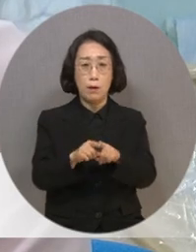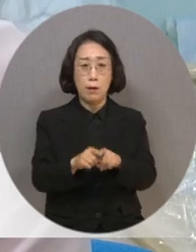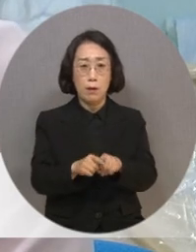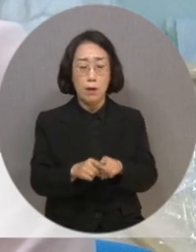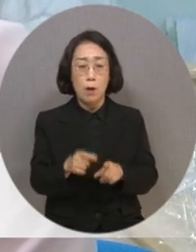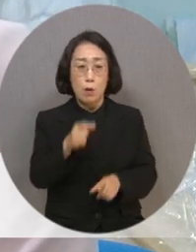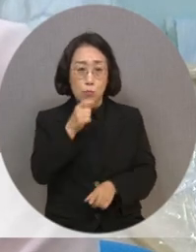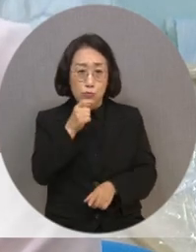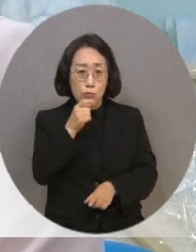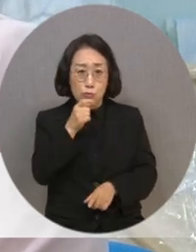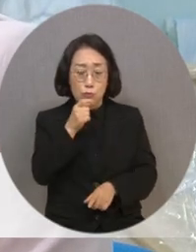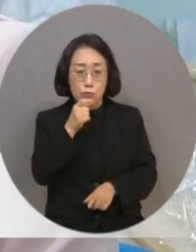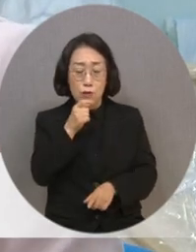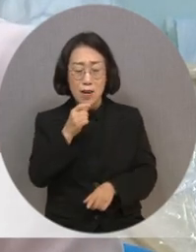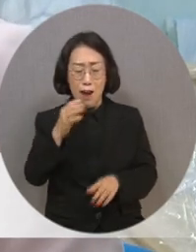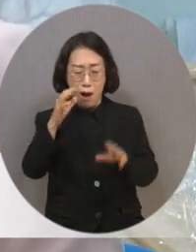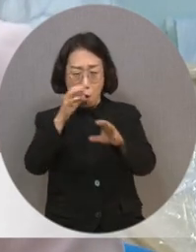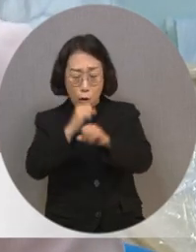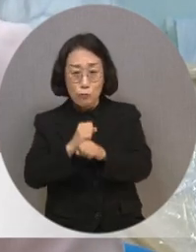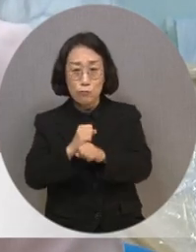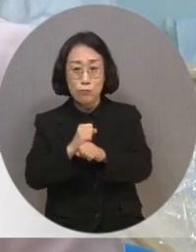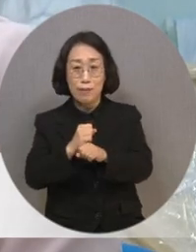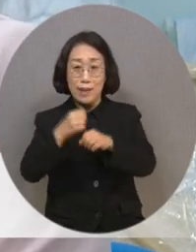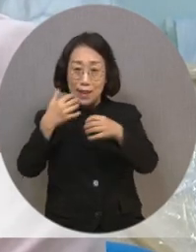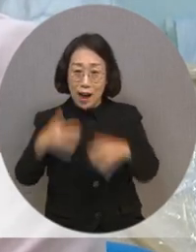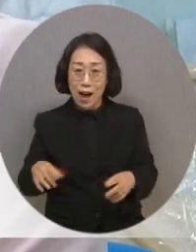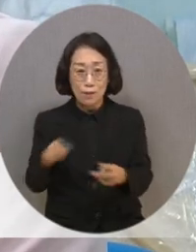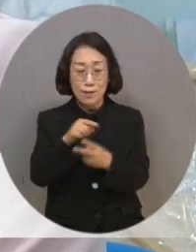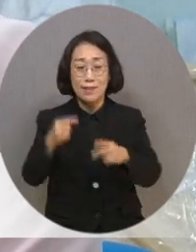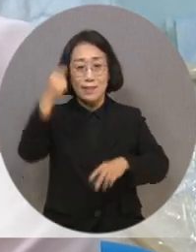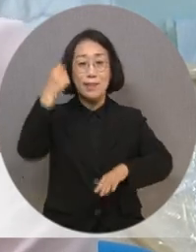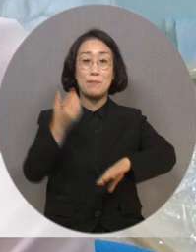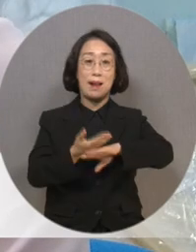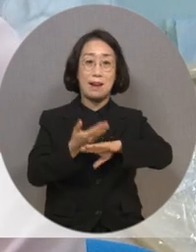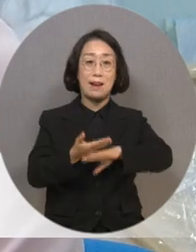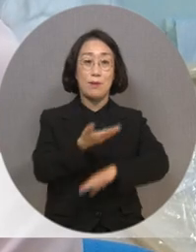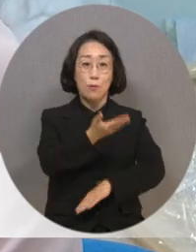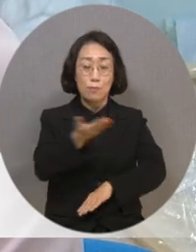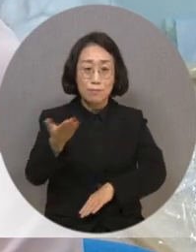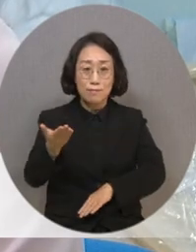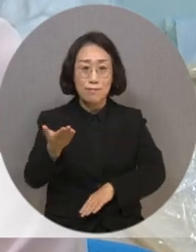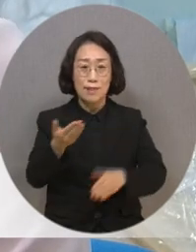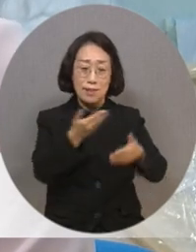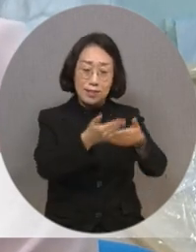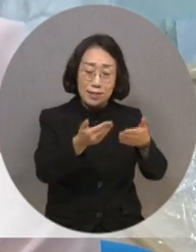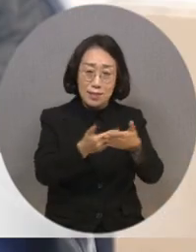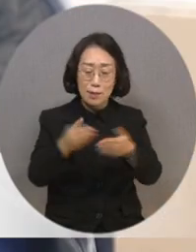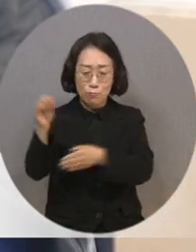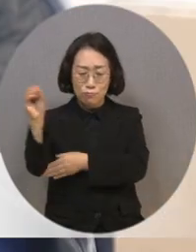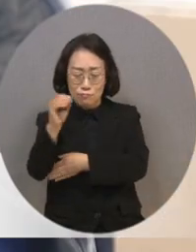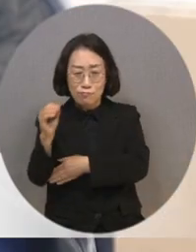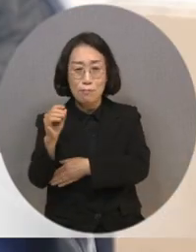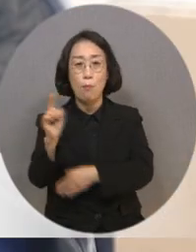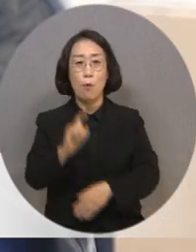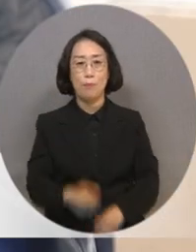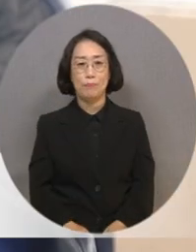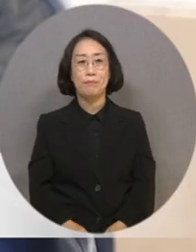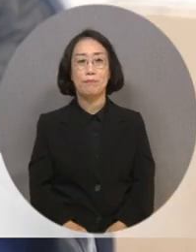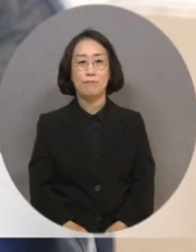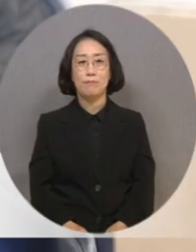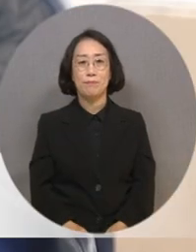결과물이 달라진다고 들었어요. 이 작가님들은 어떤 포인트로 작업을 하게 되셨는지 궁금합니다. 예,